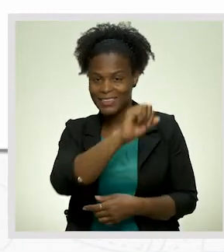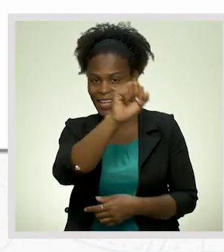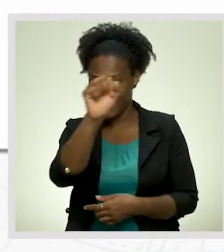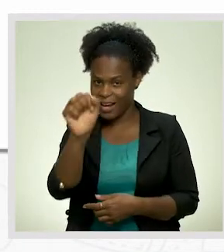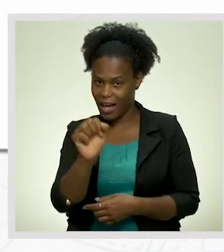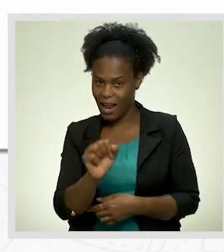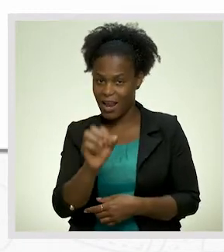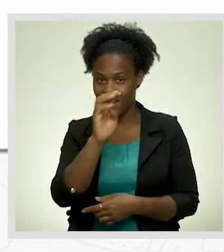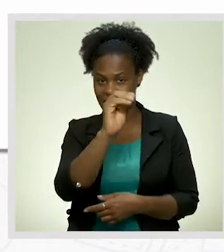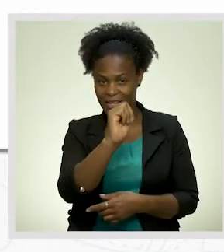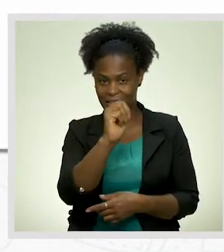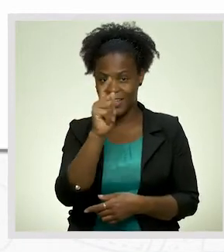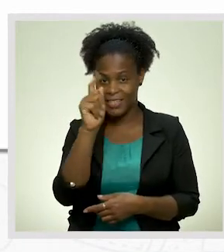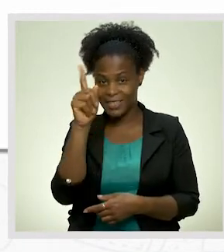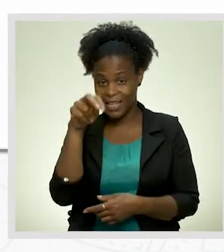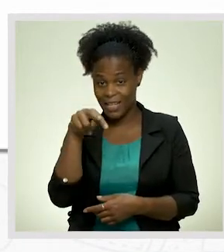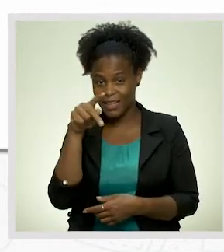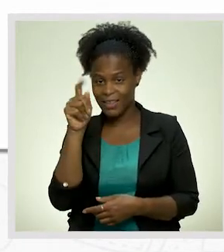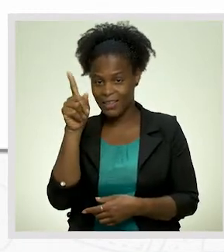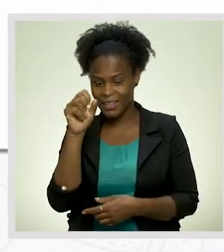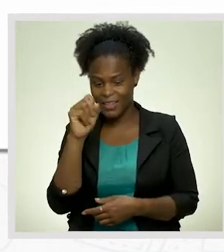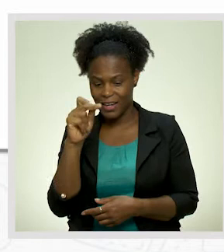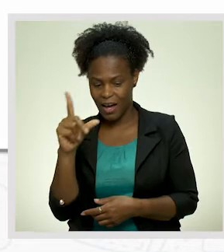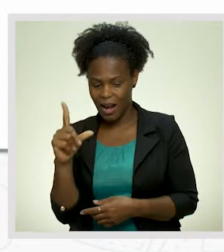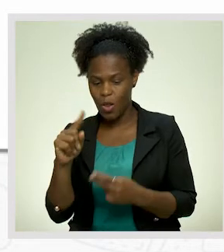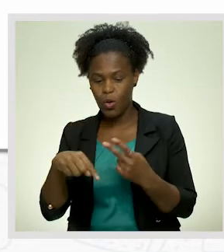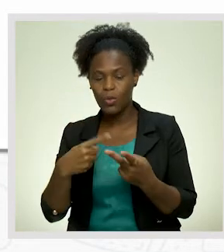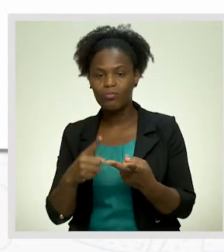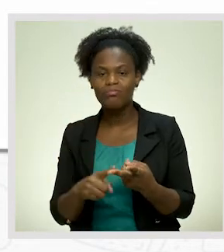Sénégal. Très bien. Quoi d'autre?